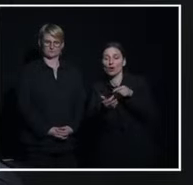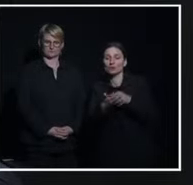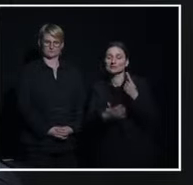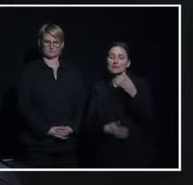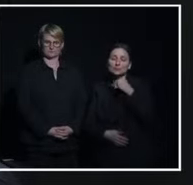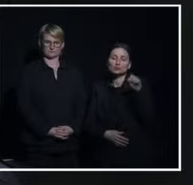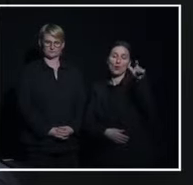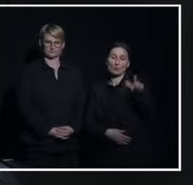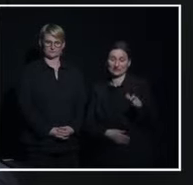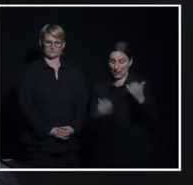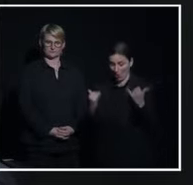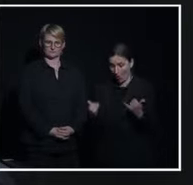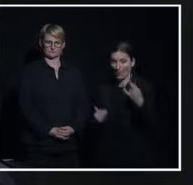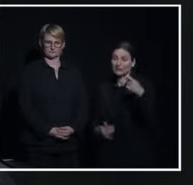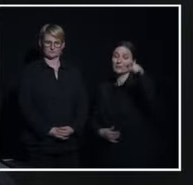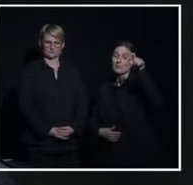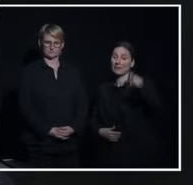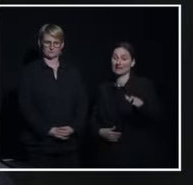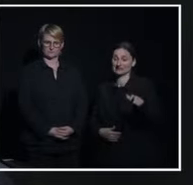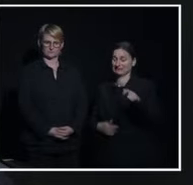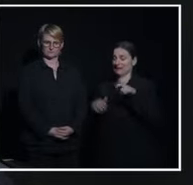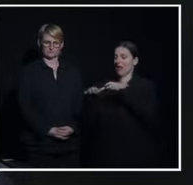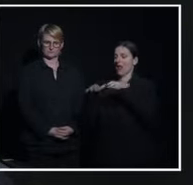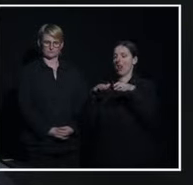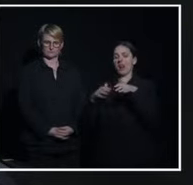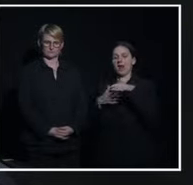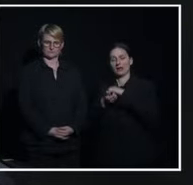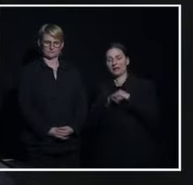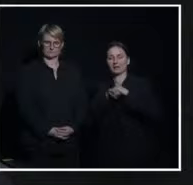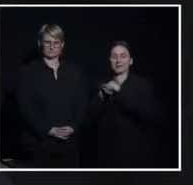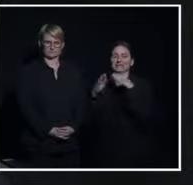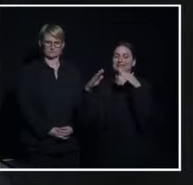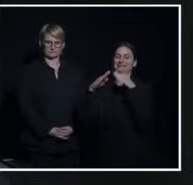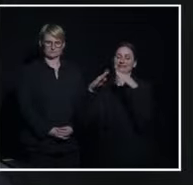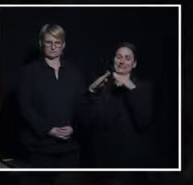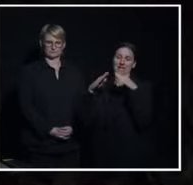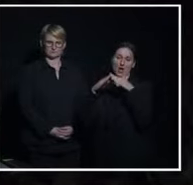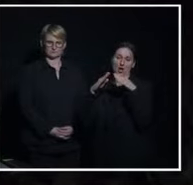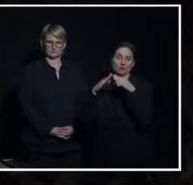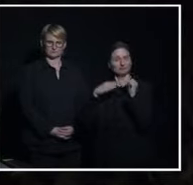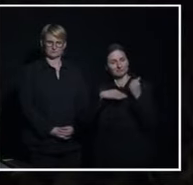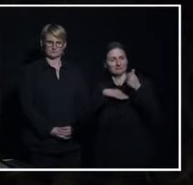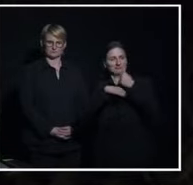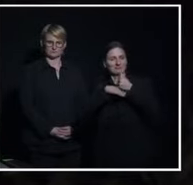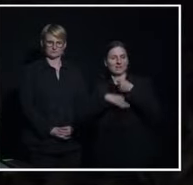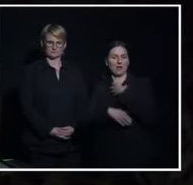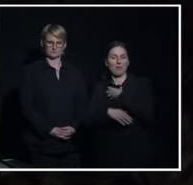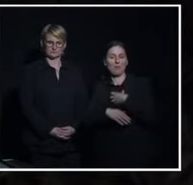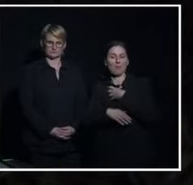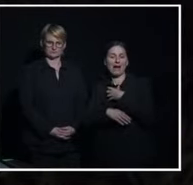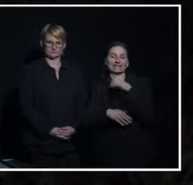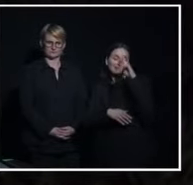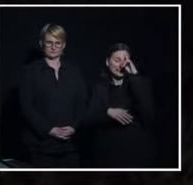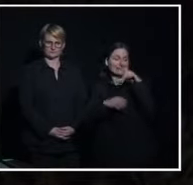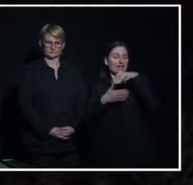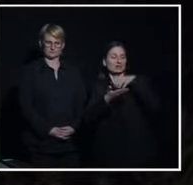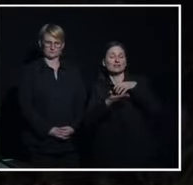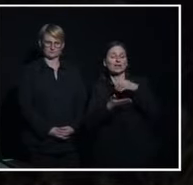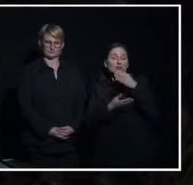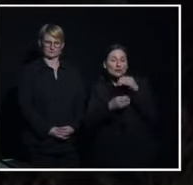ist er Präsident der Lagergemeinschaft Dachau und Vorsitzender des Kuratoriums der Stiftung Bayerische Gedenkstätten. Herr Grube, schön, dass Sie da sind.